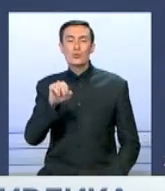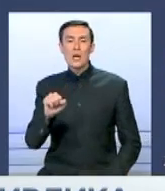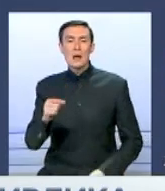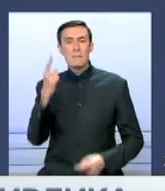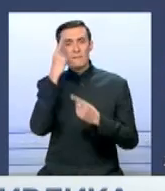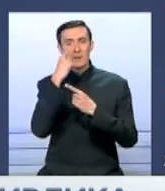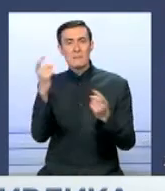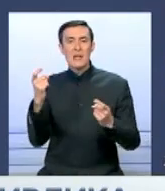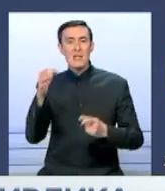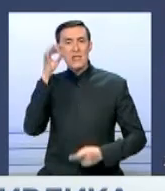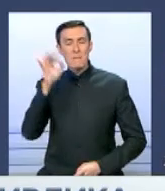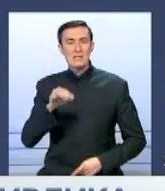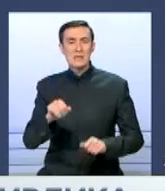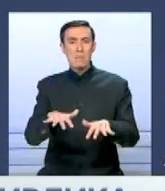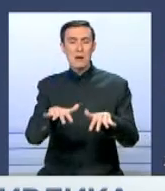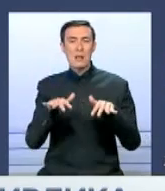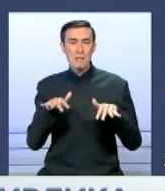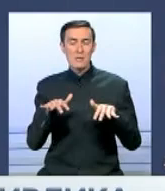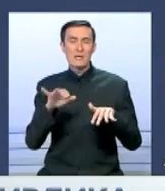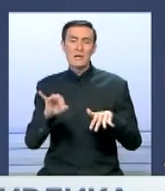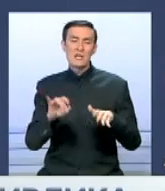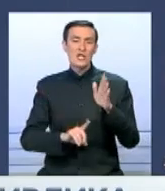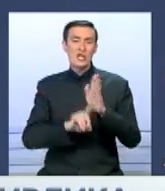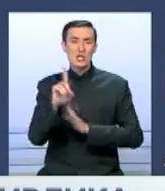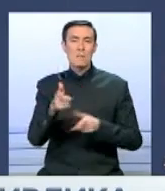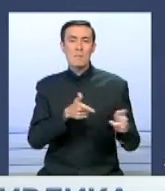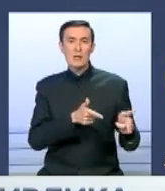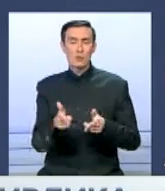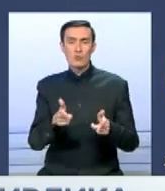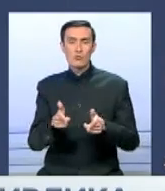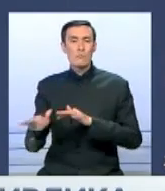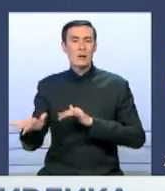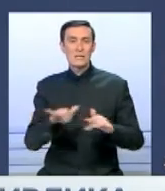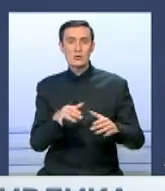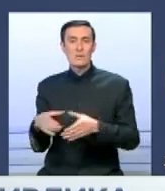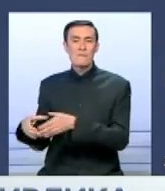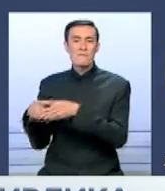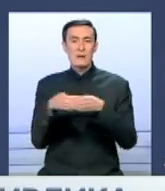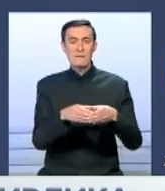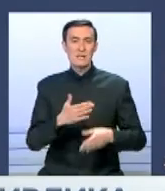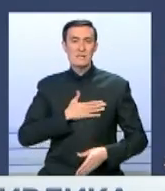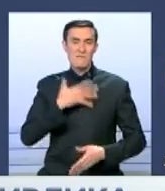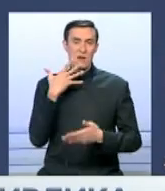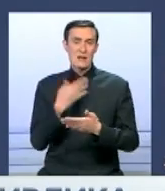об этом немецкий парламент и кабинет и начать подготовку к процессу вывода наших военных.